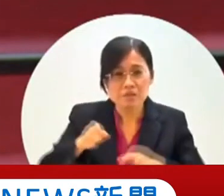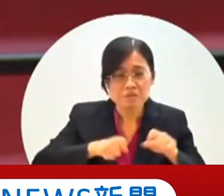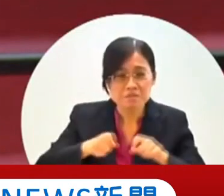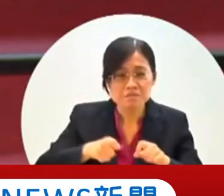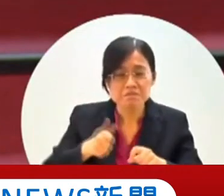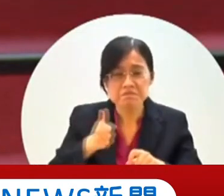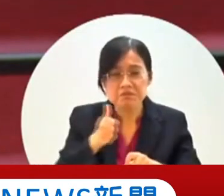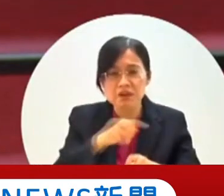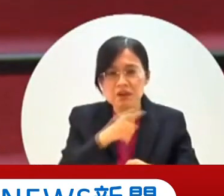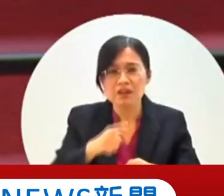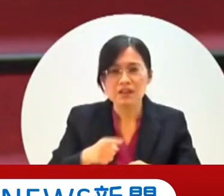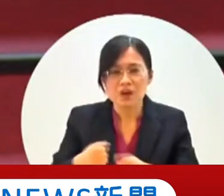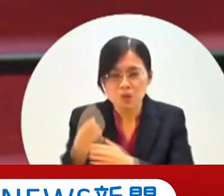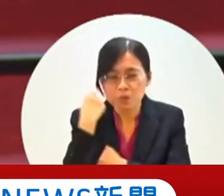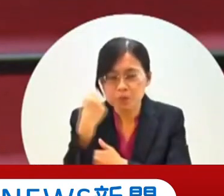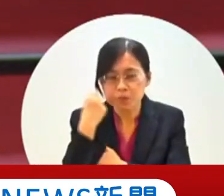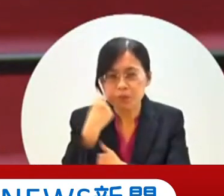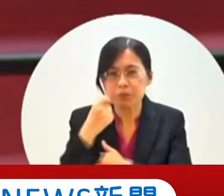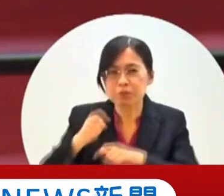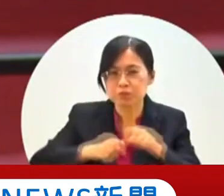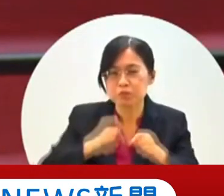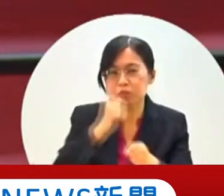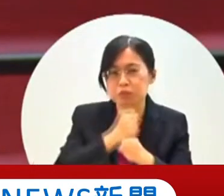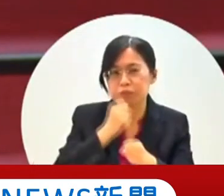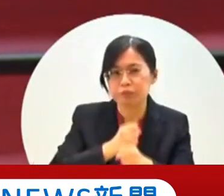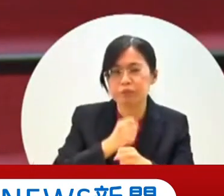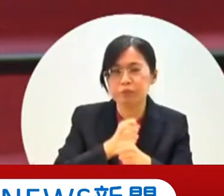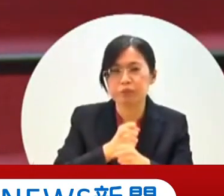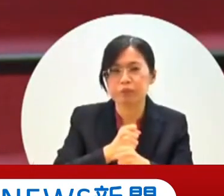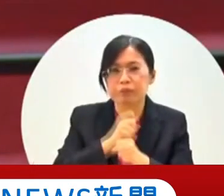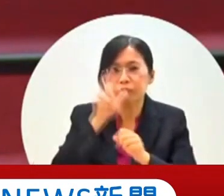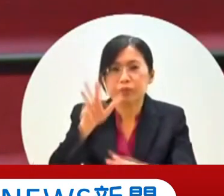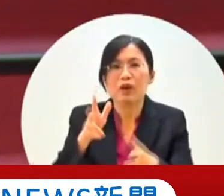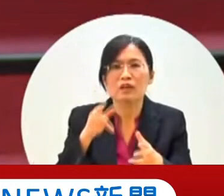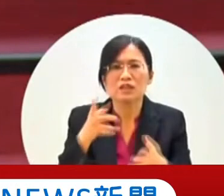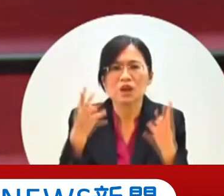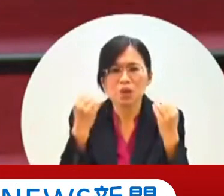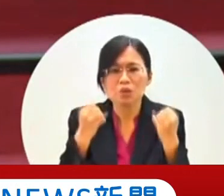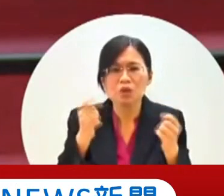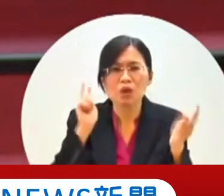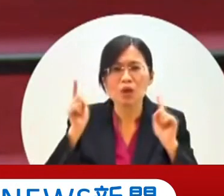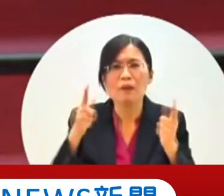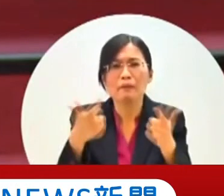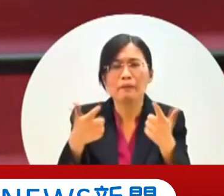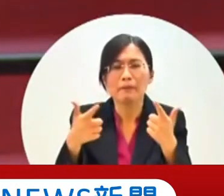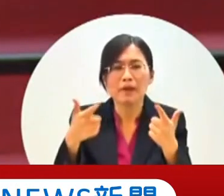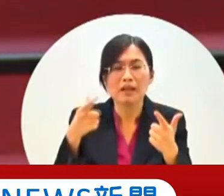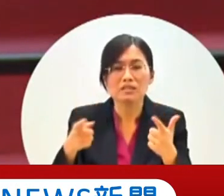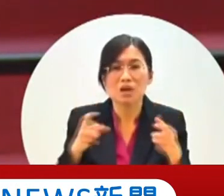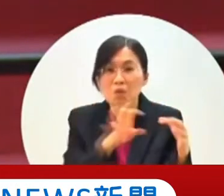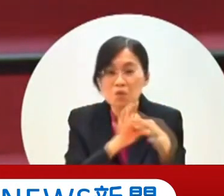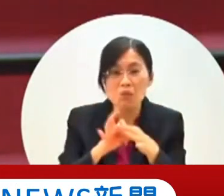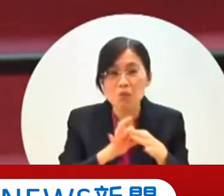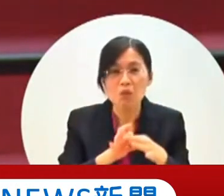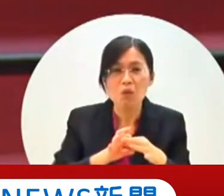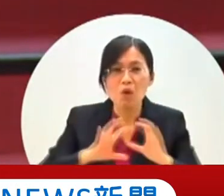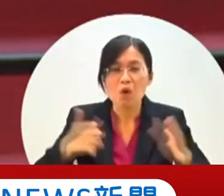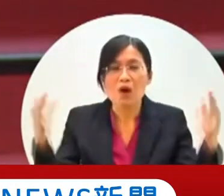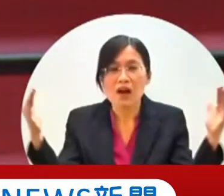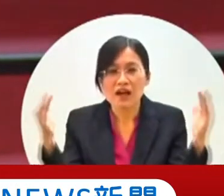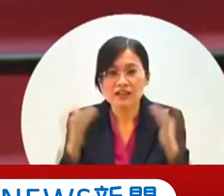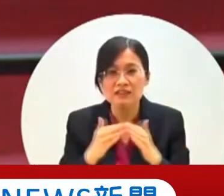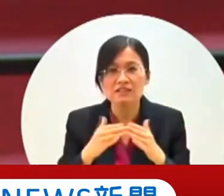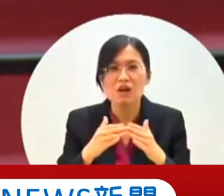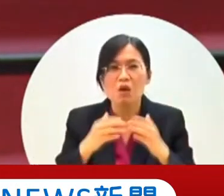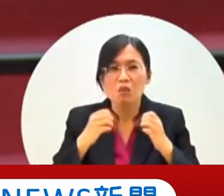对话和行动。这并非只是一个数字游戏，而是一个攸关国家存亡、影响世代子孙的议